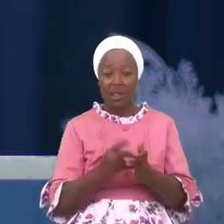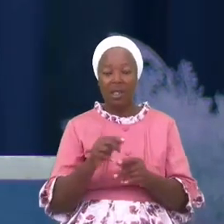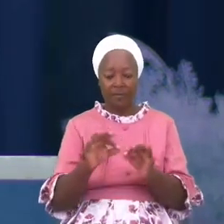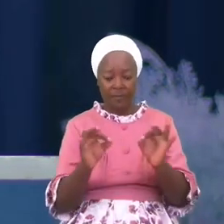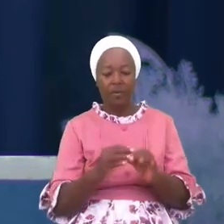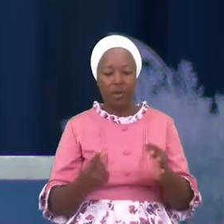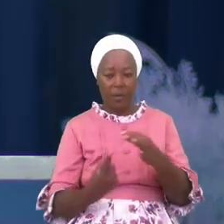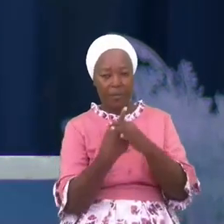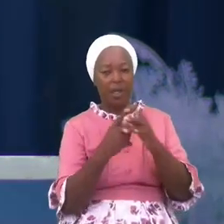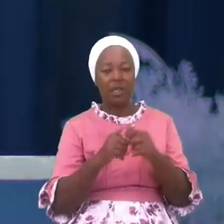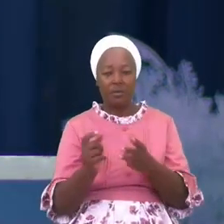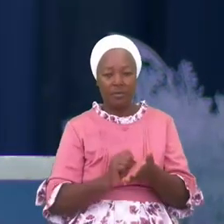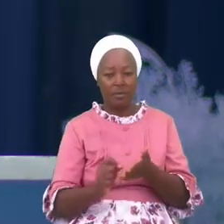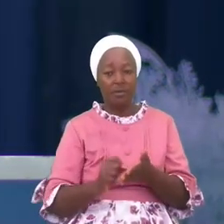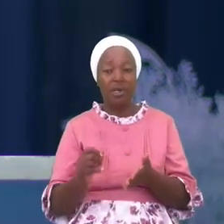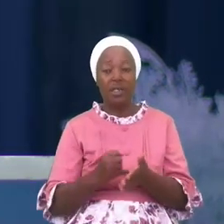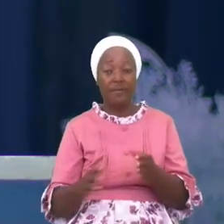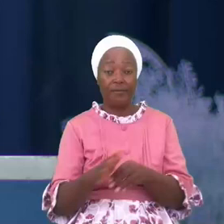dessus, il y a un formulaire qui va s'afficher.